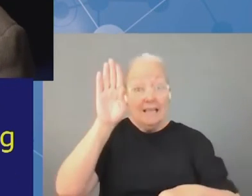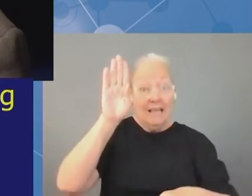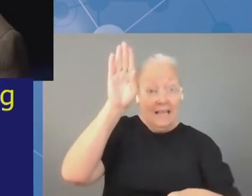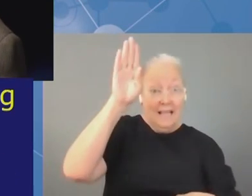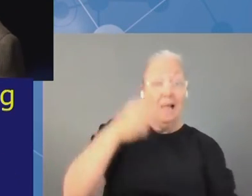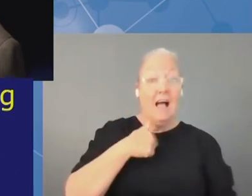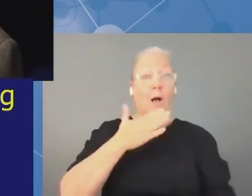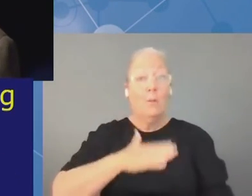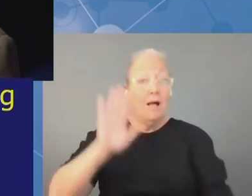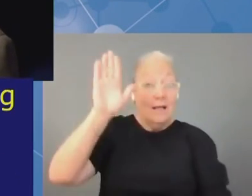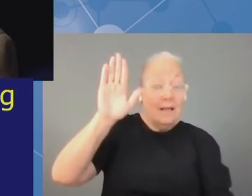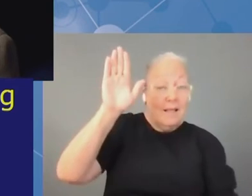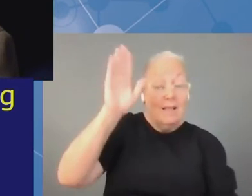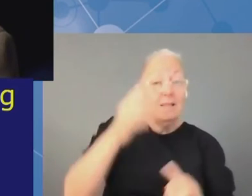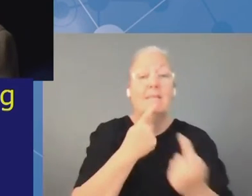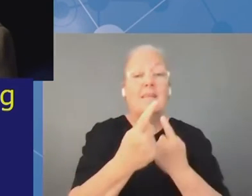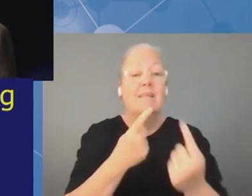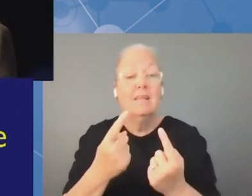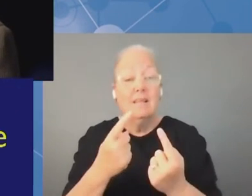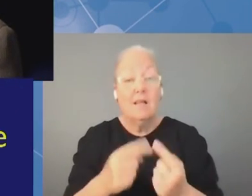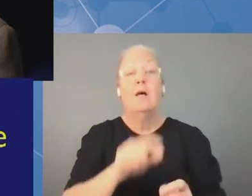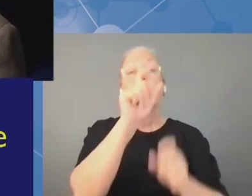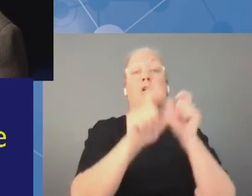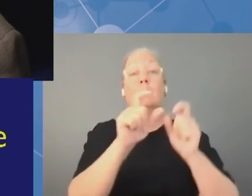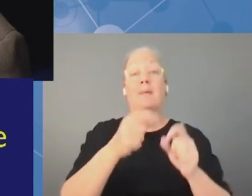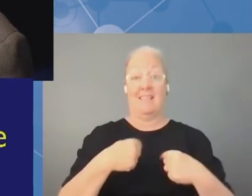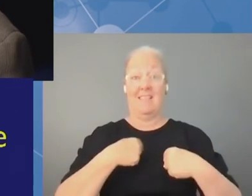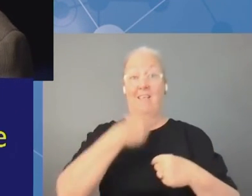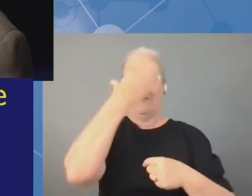бы таковой, что